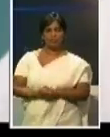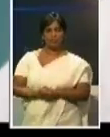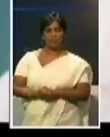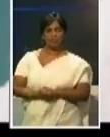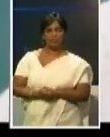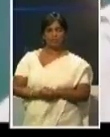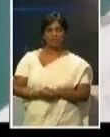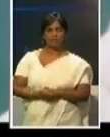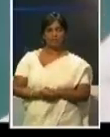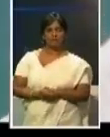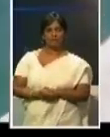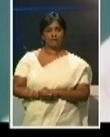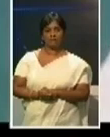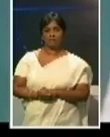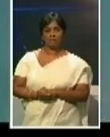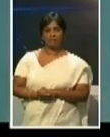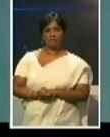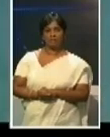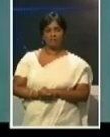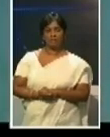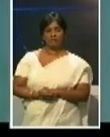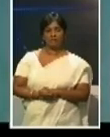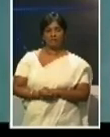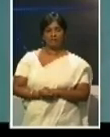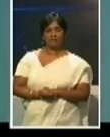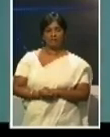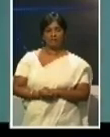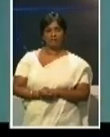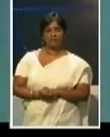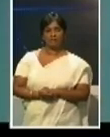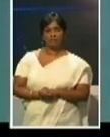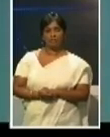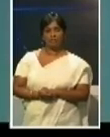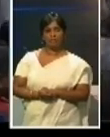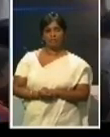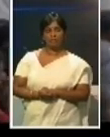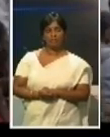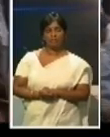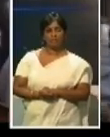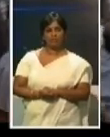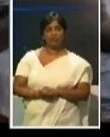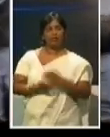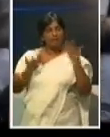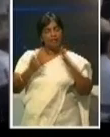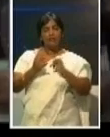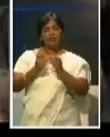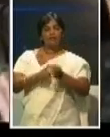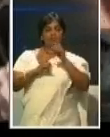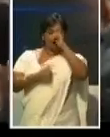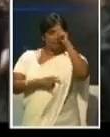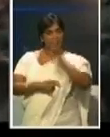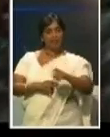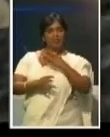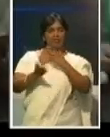ප්‍රේමදාසෙක්. ආයි දෙකක් නැහැ. මන්ද මම නම් මයි ජීවිතේට එන්නේ නැහැ මං ආයි. අනතුරුව සජිත් ප්‍රේමදාස මහතා